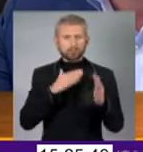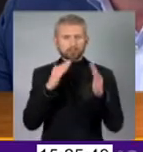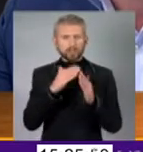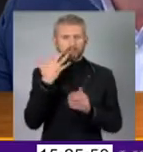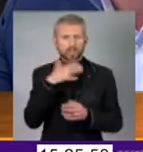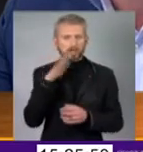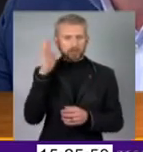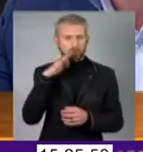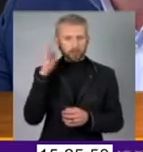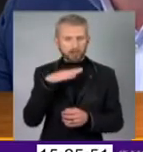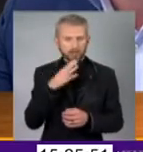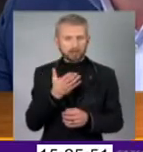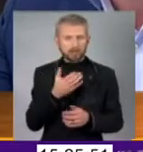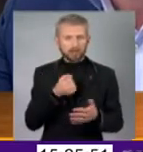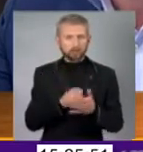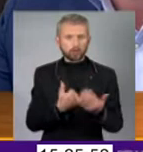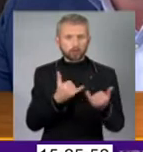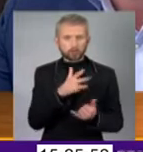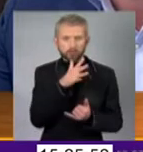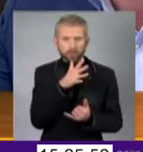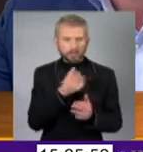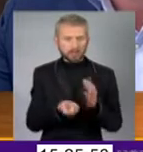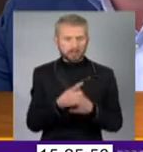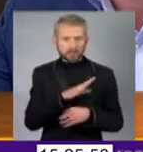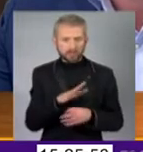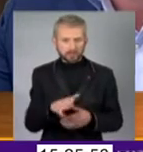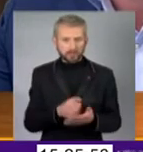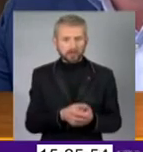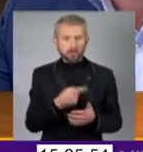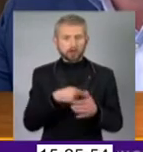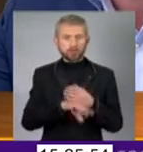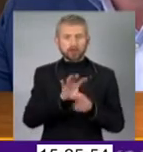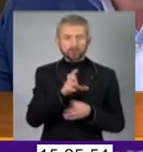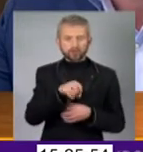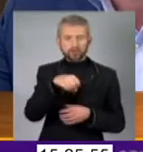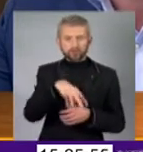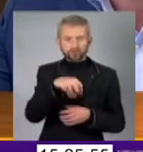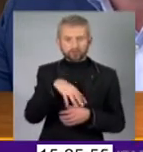гаряча вода саме до цього моменту не з'явилася. Тобто скляна тече, вода